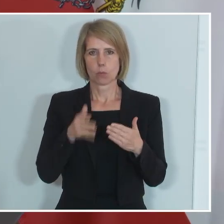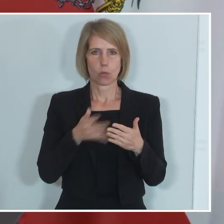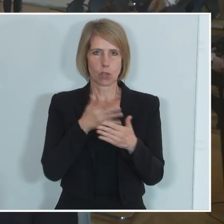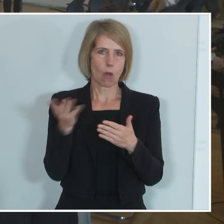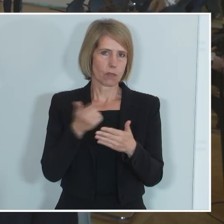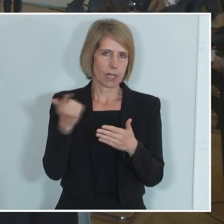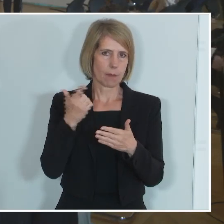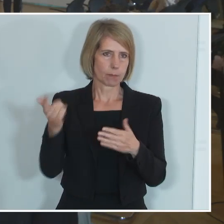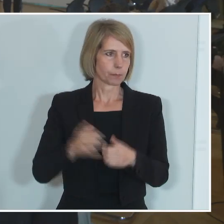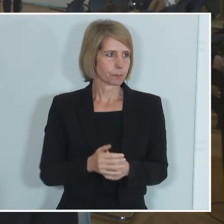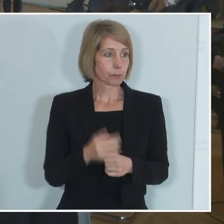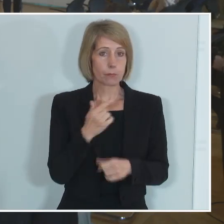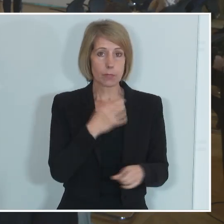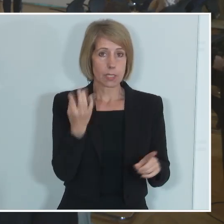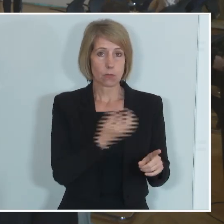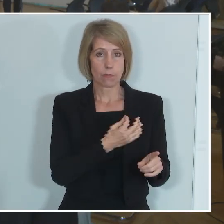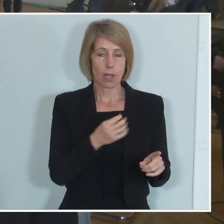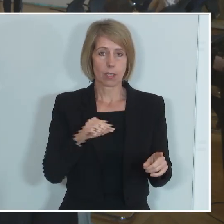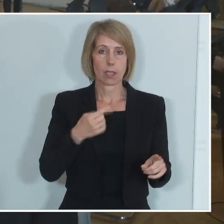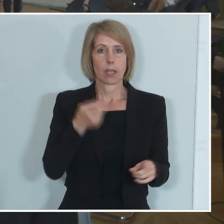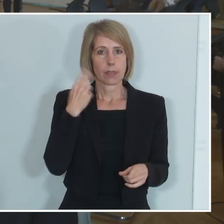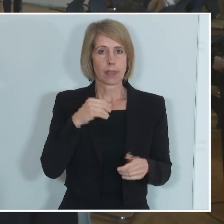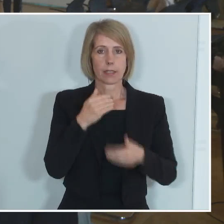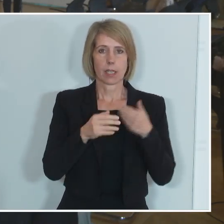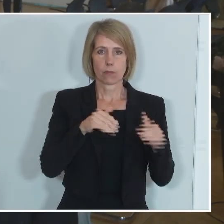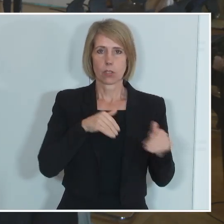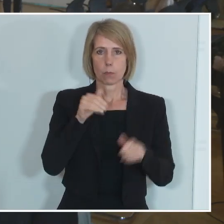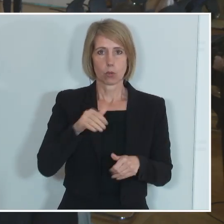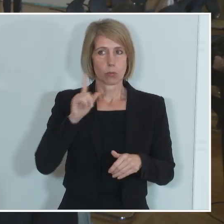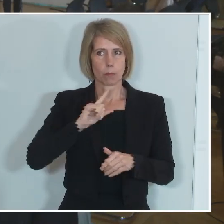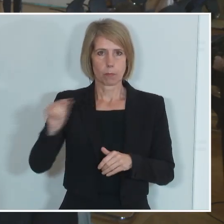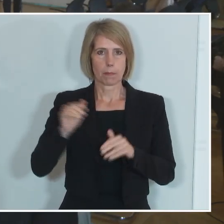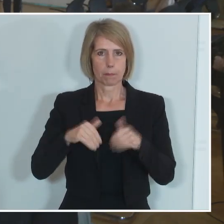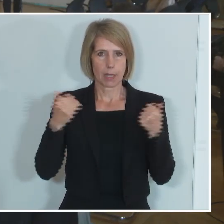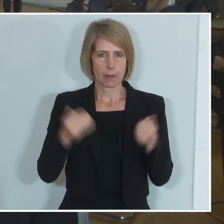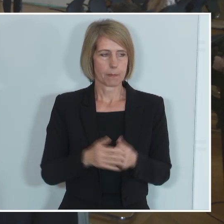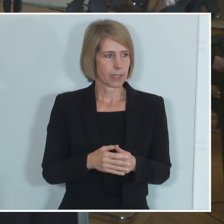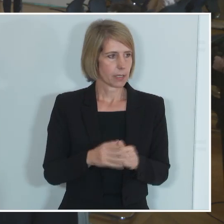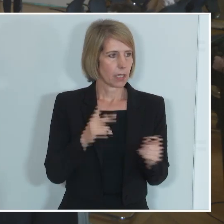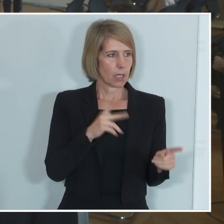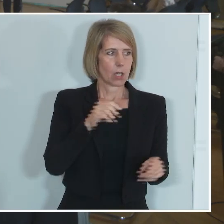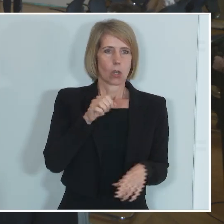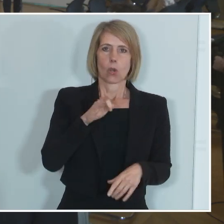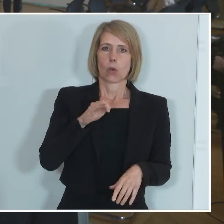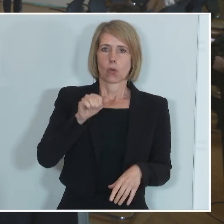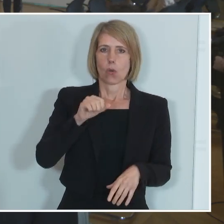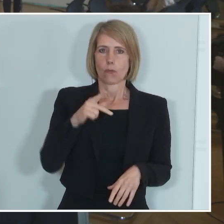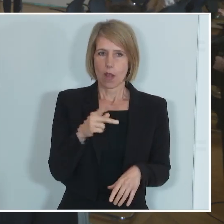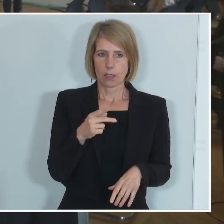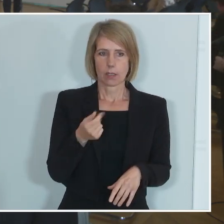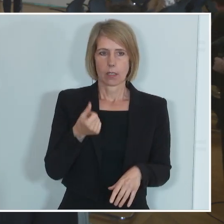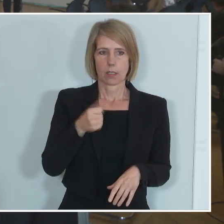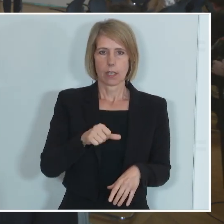hier noch 2 Fragen schnell, bevor der Herr Wirtschaftsminister weiter ins Parlament muss. Herr Kocher, eine Frage noch zur COFAG. Da gibt es jetzt Kritik der FPÖ,